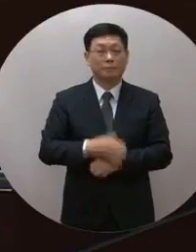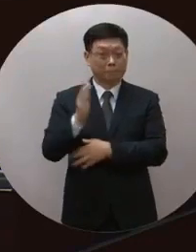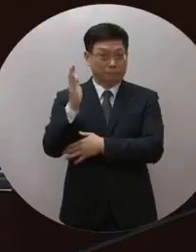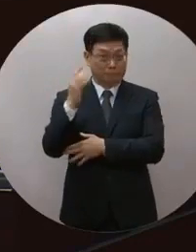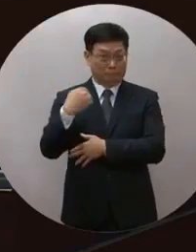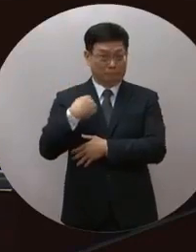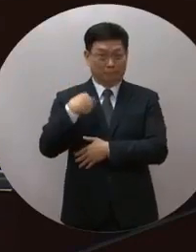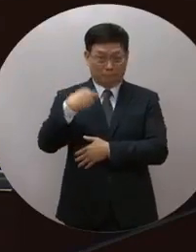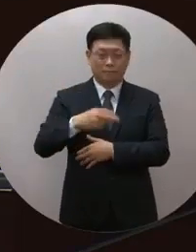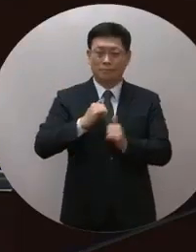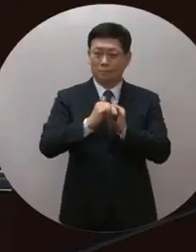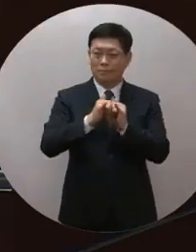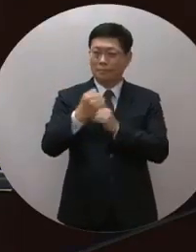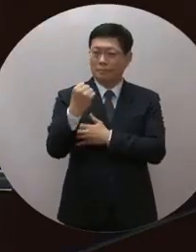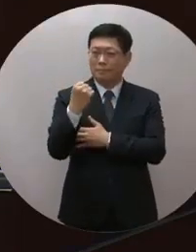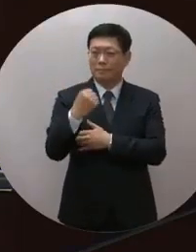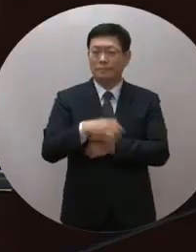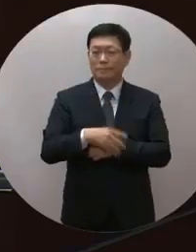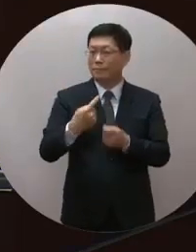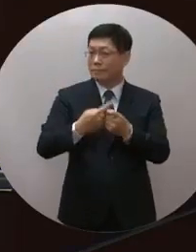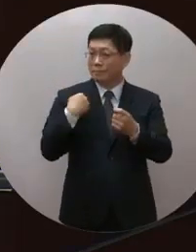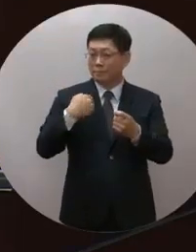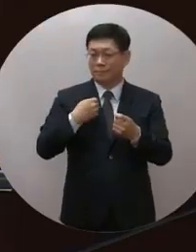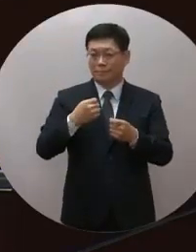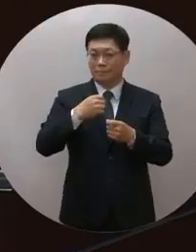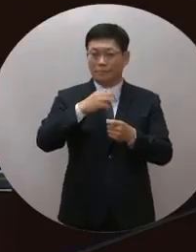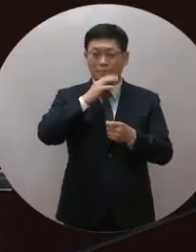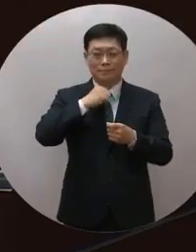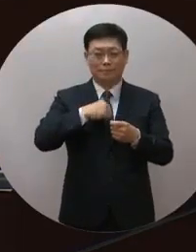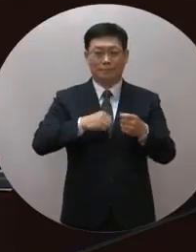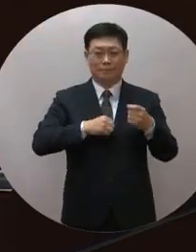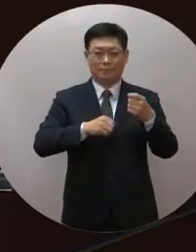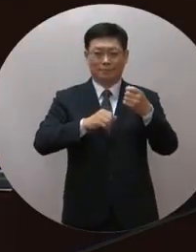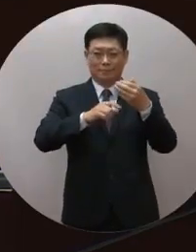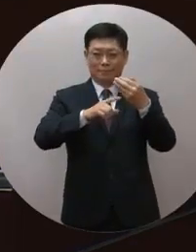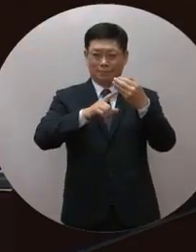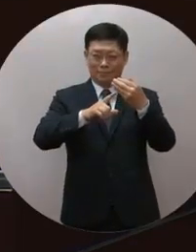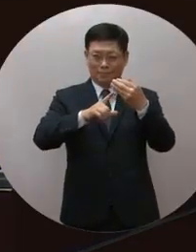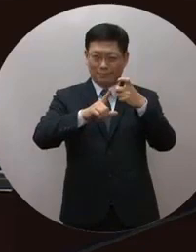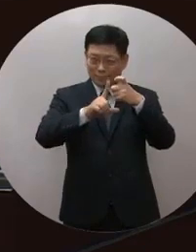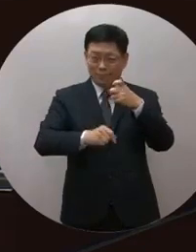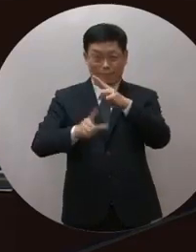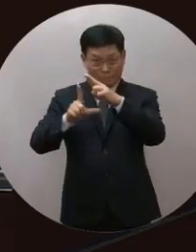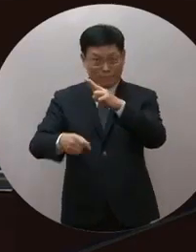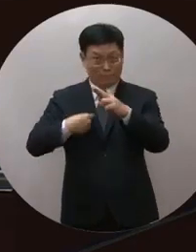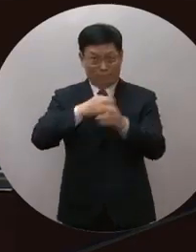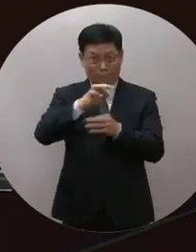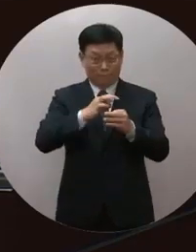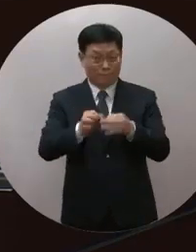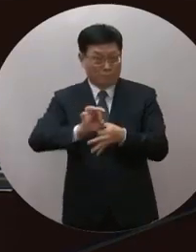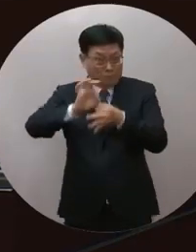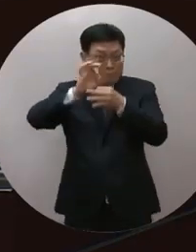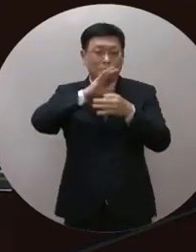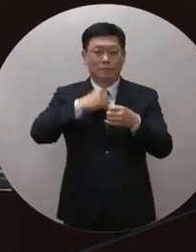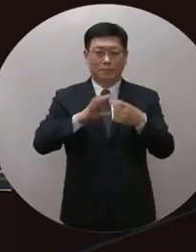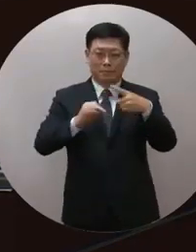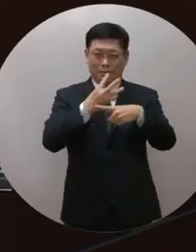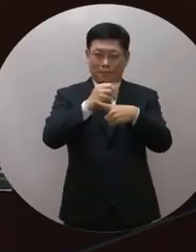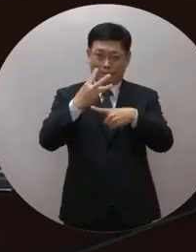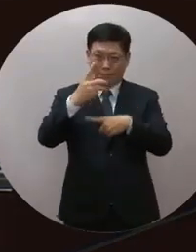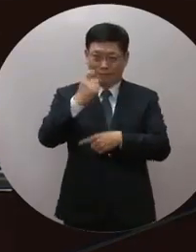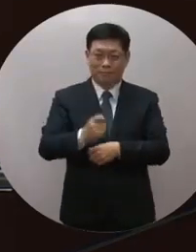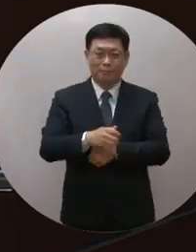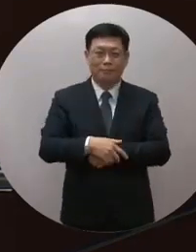政府及国人的努力下，去年第四季，我国的经济成长率达到